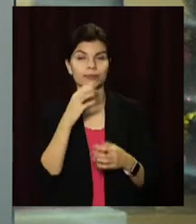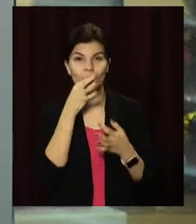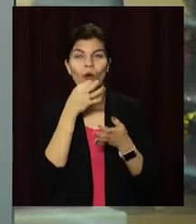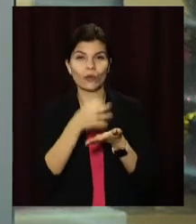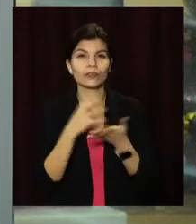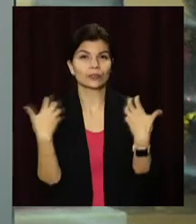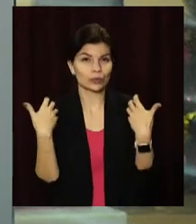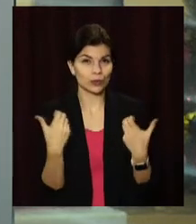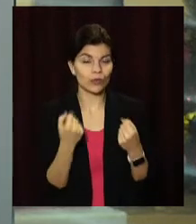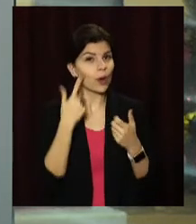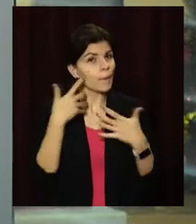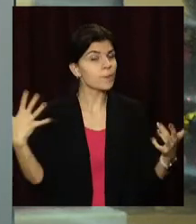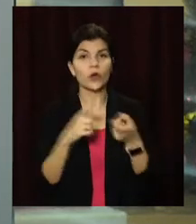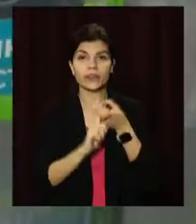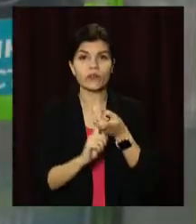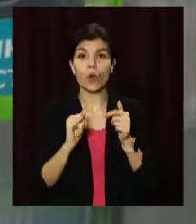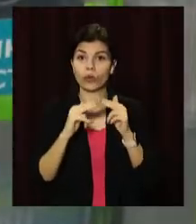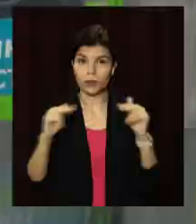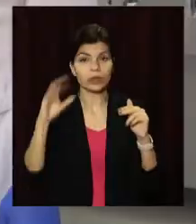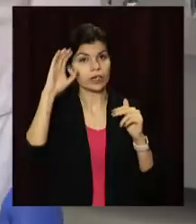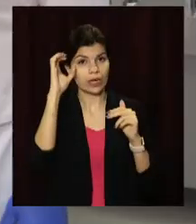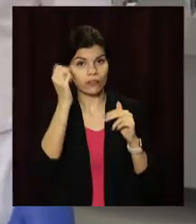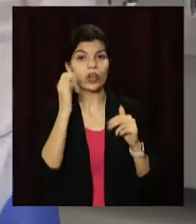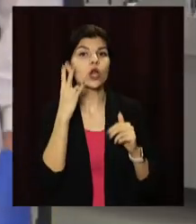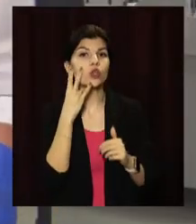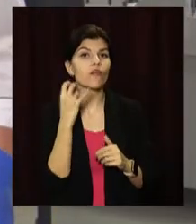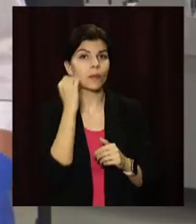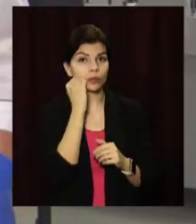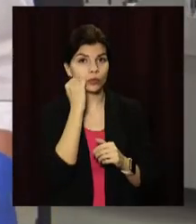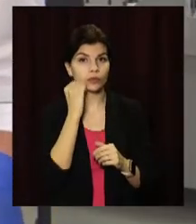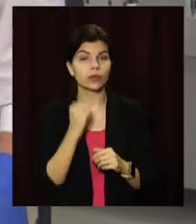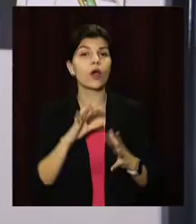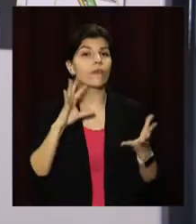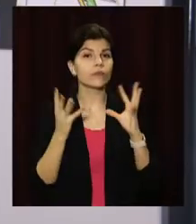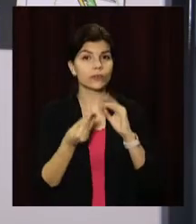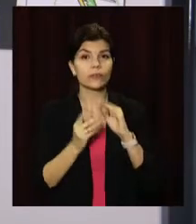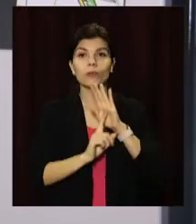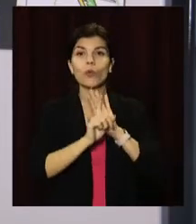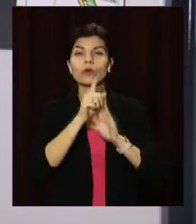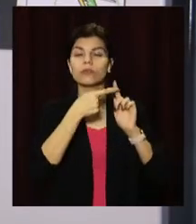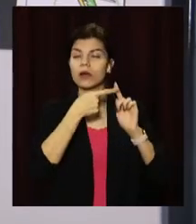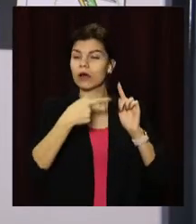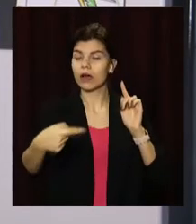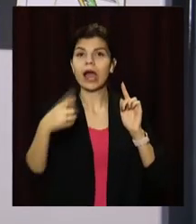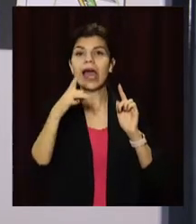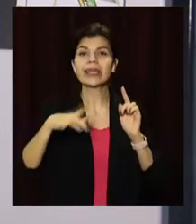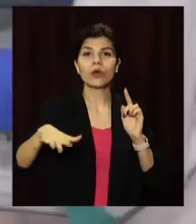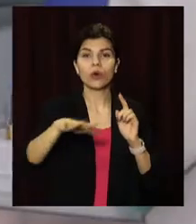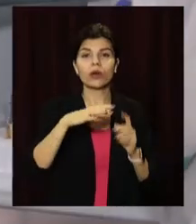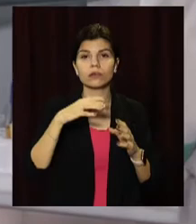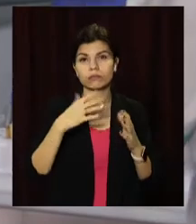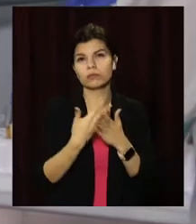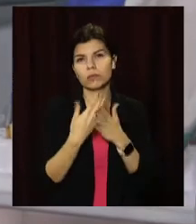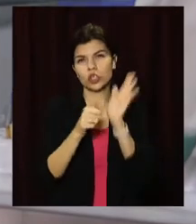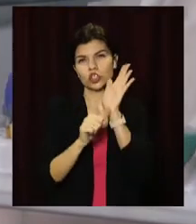здоров'я. Найбільше інфікованих у Дніпрі, Кривому Розі та Новомосковську. Загалом з початку пандемії в регіоні зареєстровано